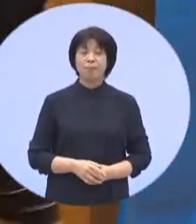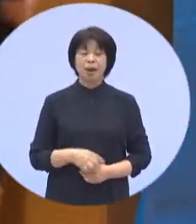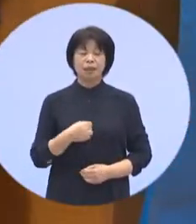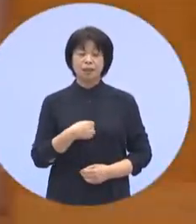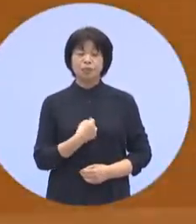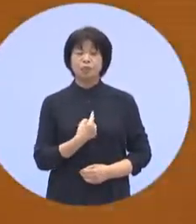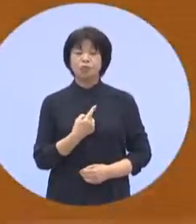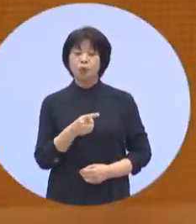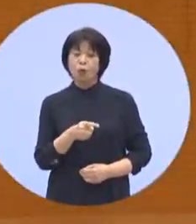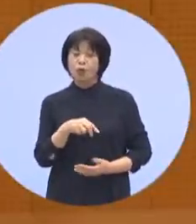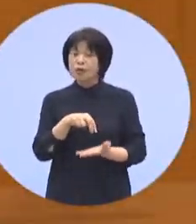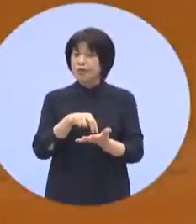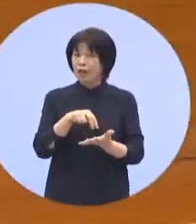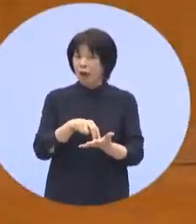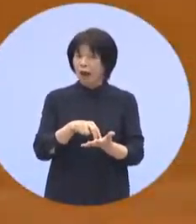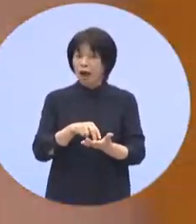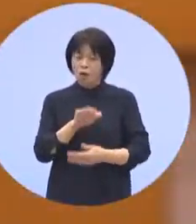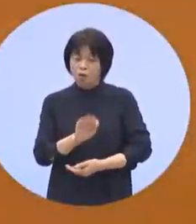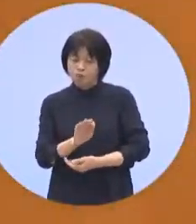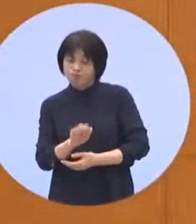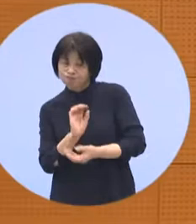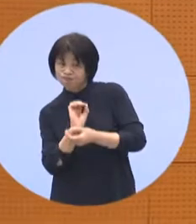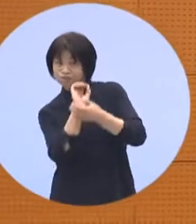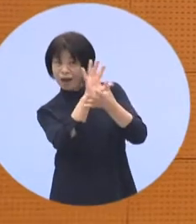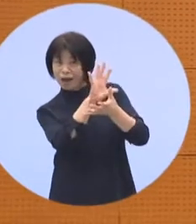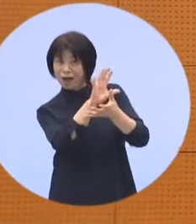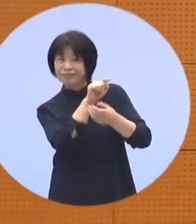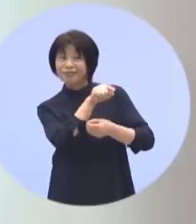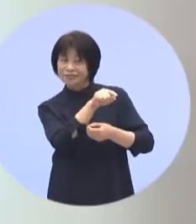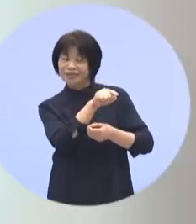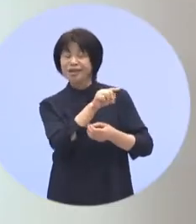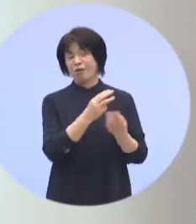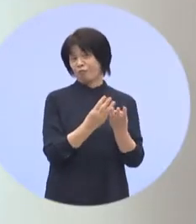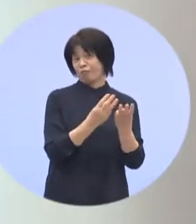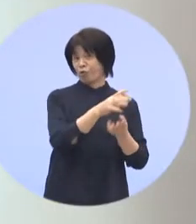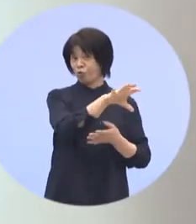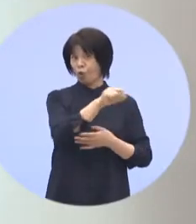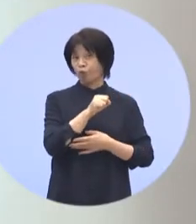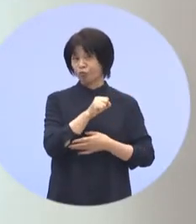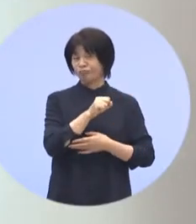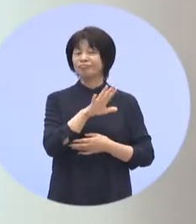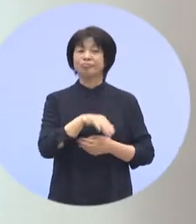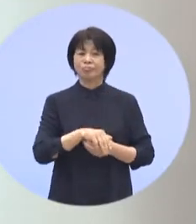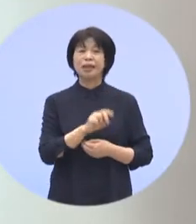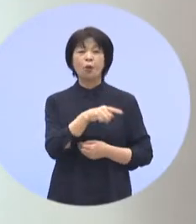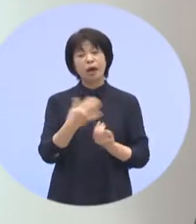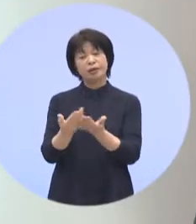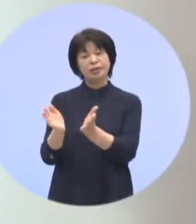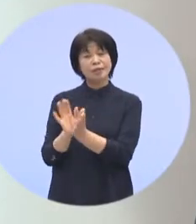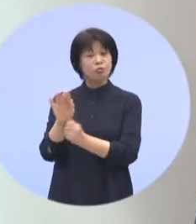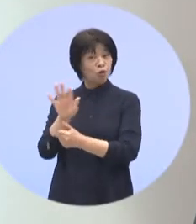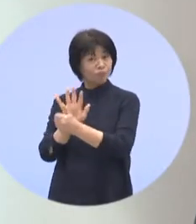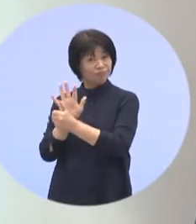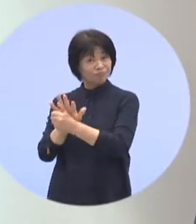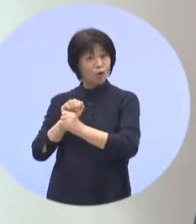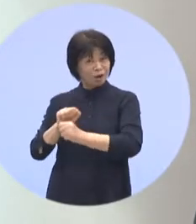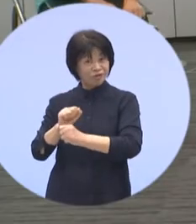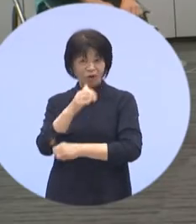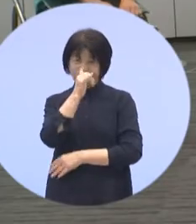ールというプレーが得意で、その中でこう自分の得点を決めたりアシストをしたりするのが得意です